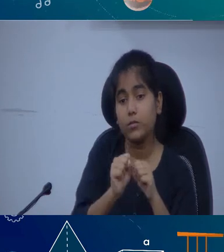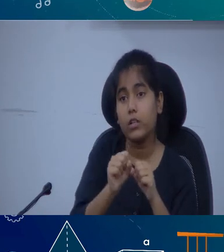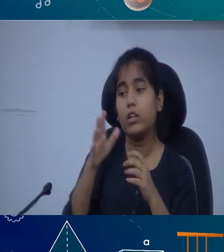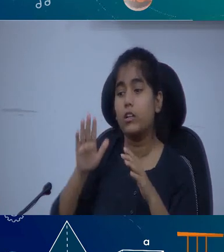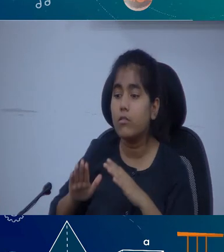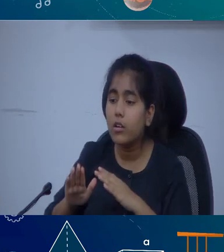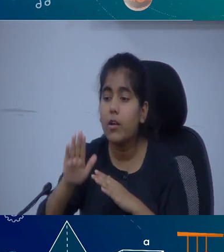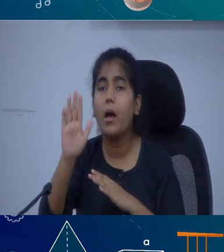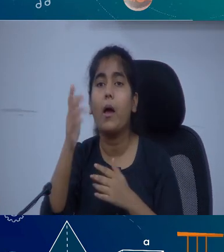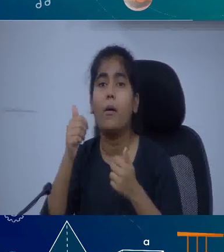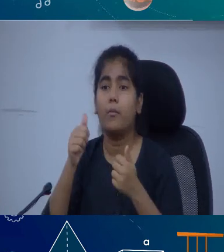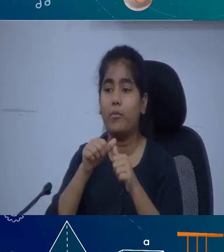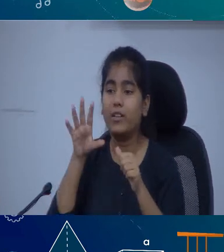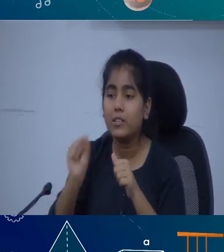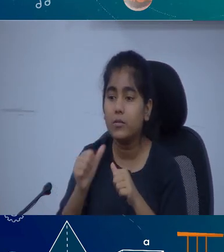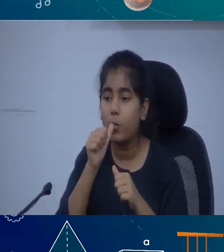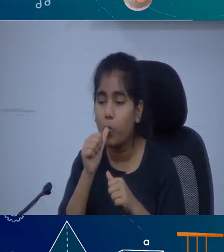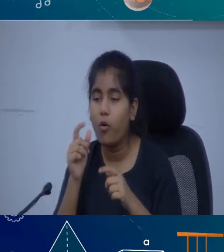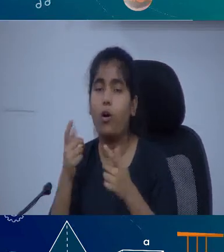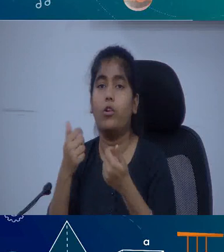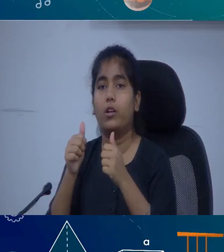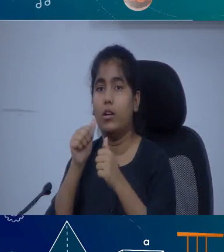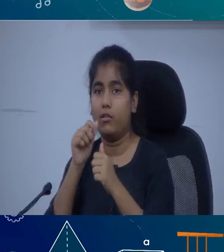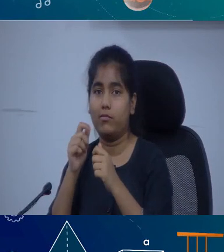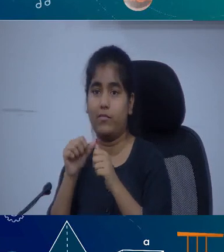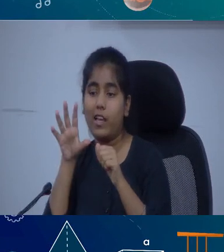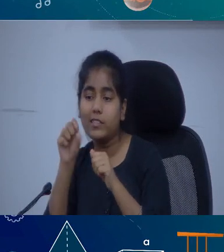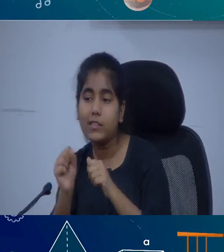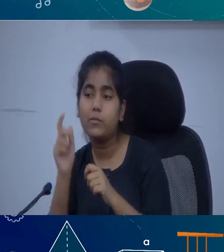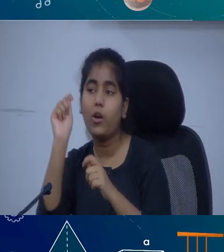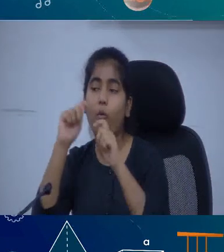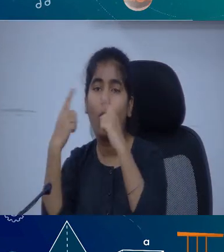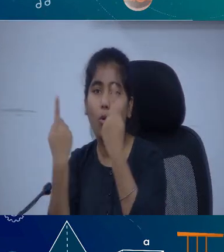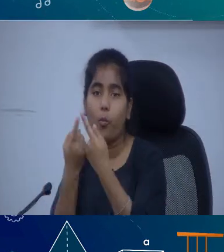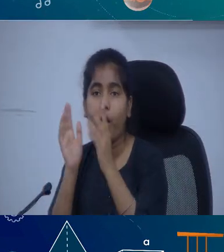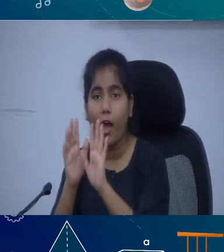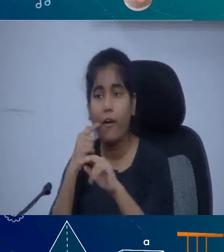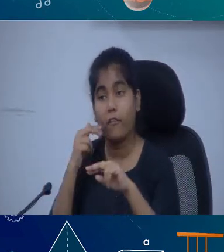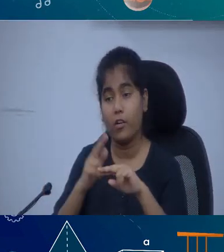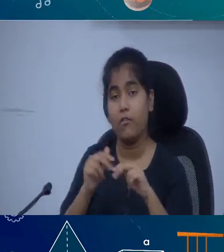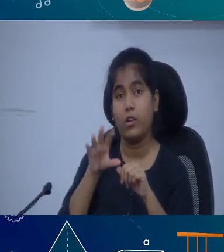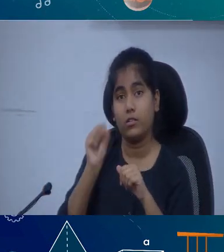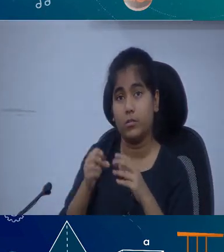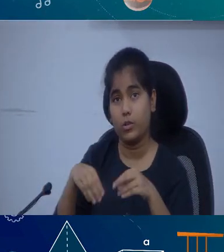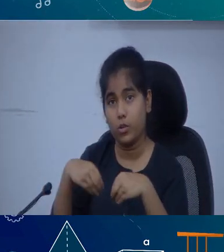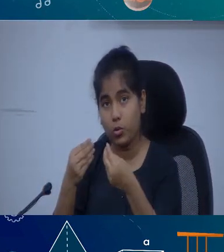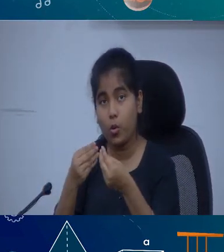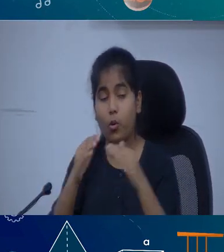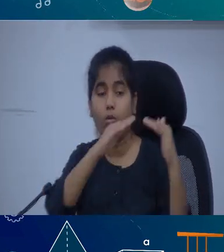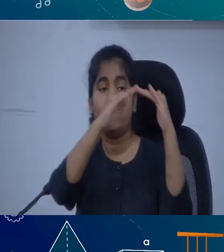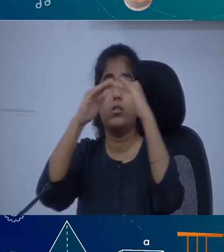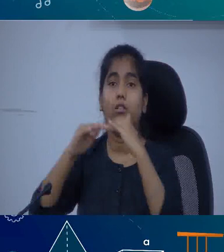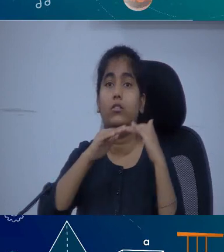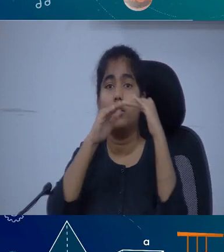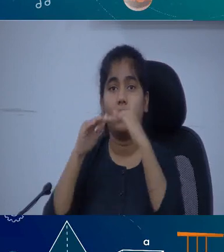देके कि आपको सुगम्यता अगर लेनी है तो उस तरफ जाएं, वहाँ पर आपका रैंप है, या वहाँ पे एक एक्सेसिबल ड्रिंकिंग वाटर पॉइंट है, या वहाँ पर आपका एक एक्सेसिबल